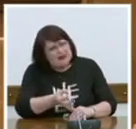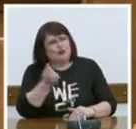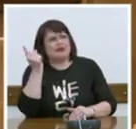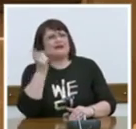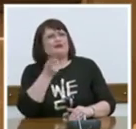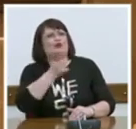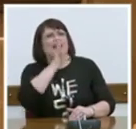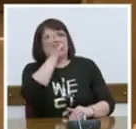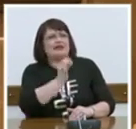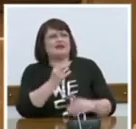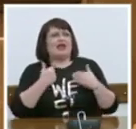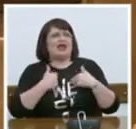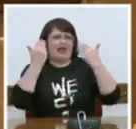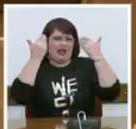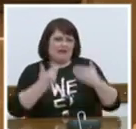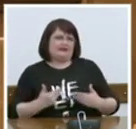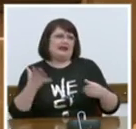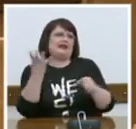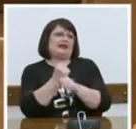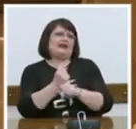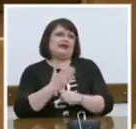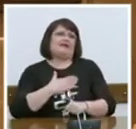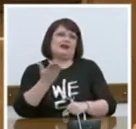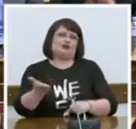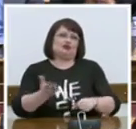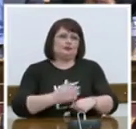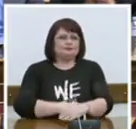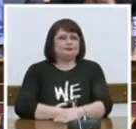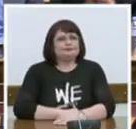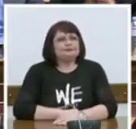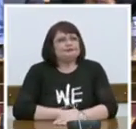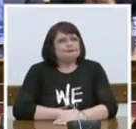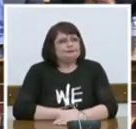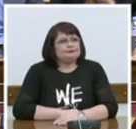Αυτή είναι η νίκη. Ευχαριστώ.